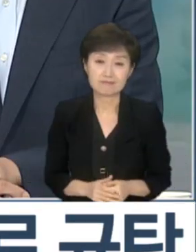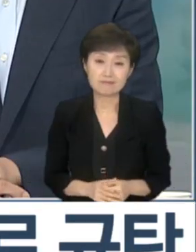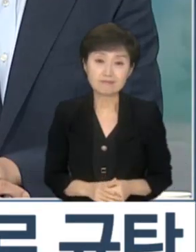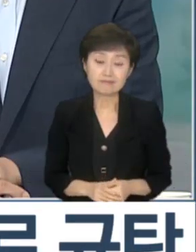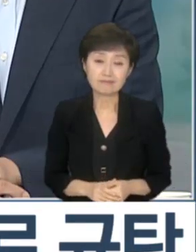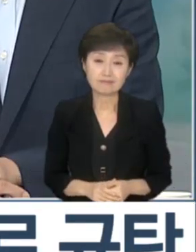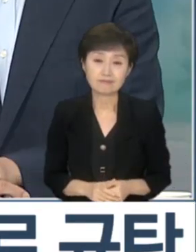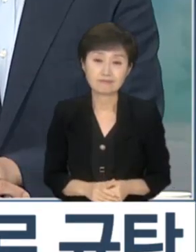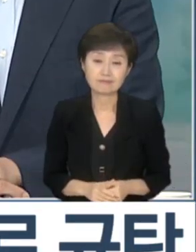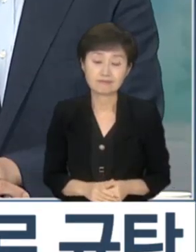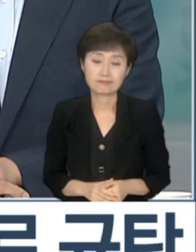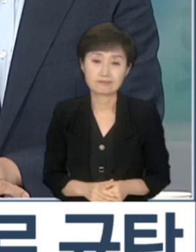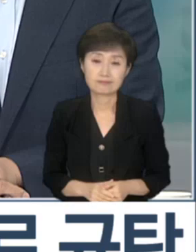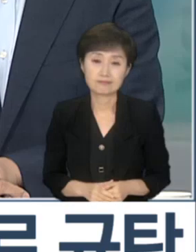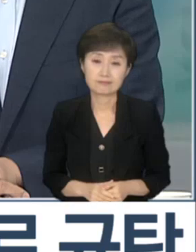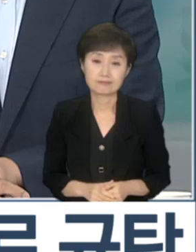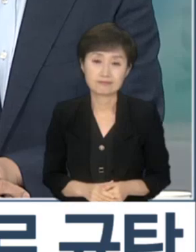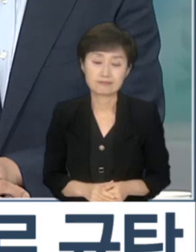계신지 여쭤보죠